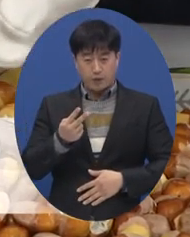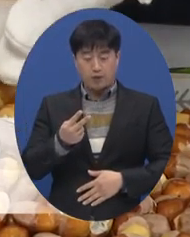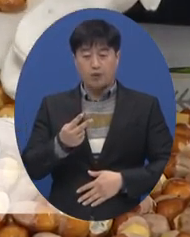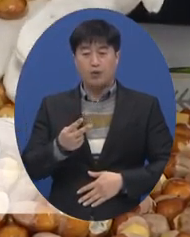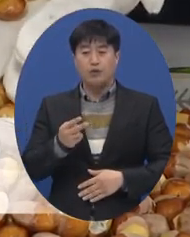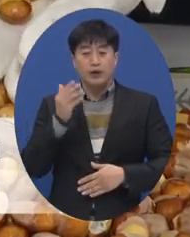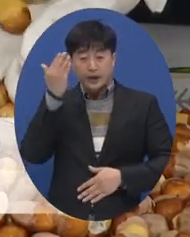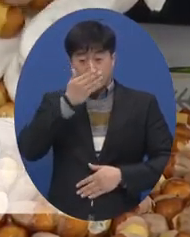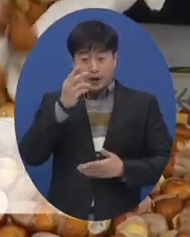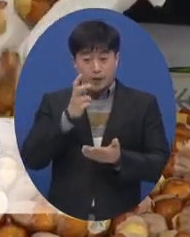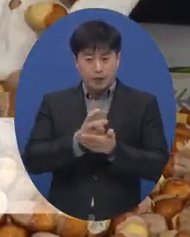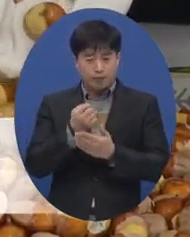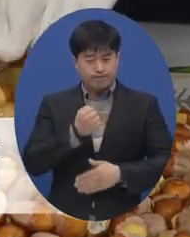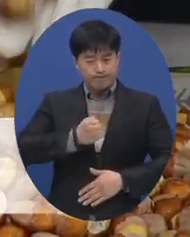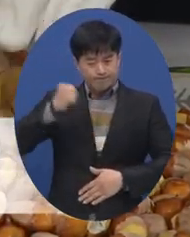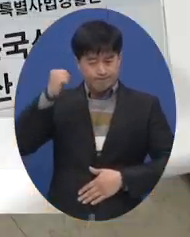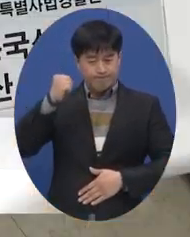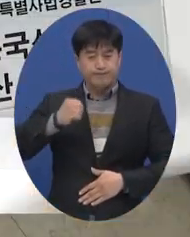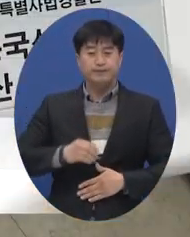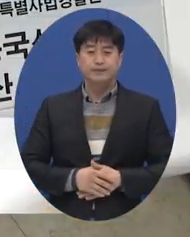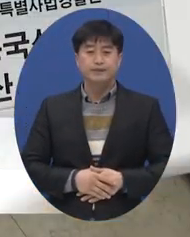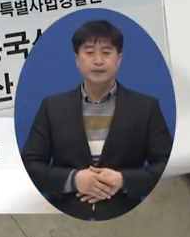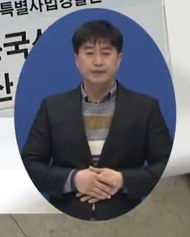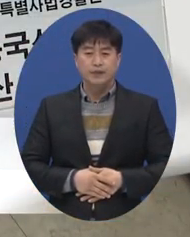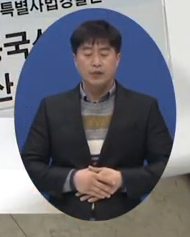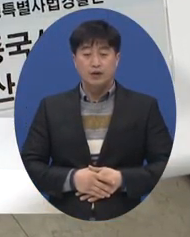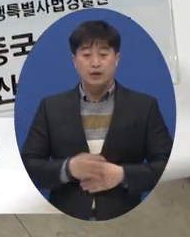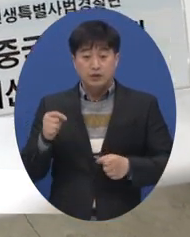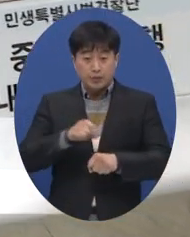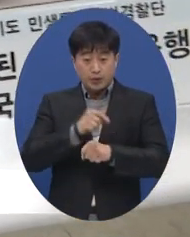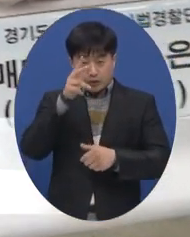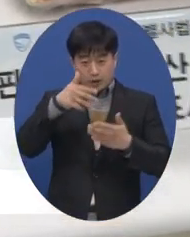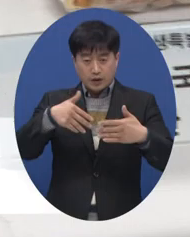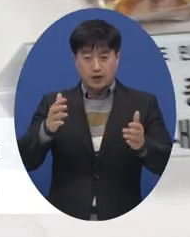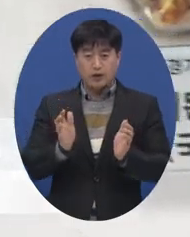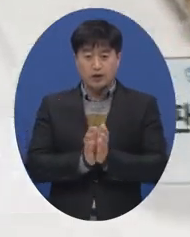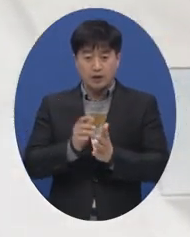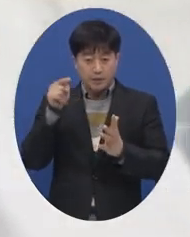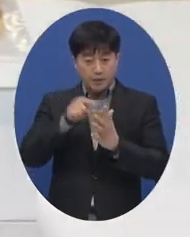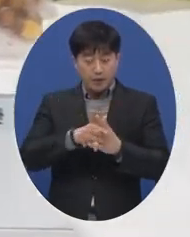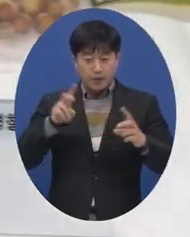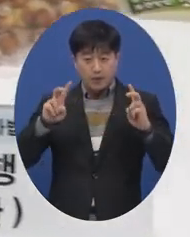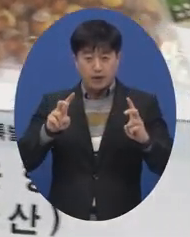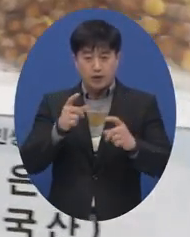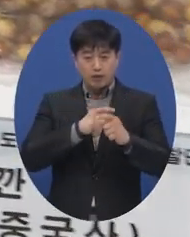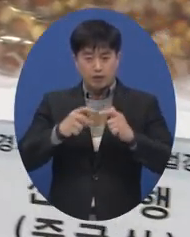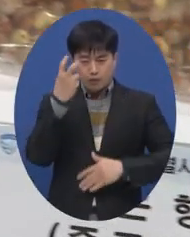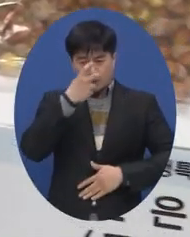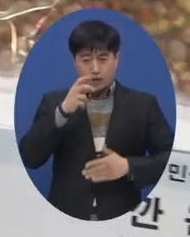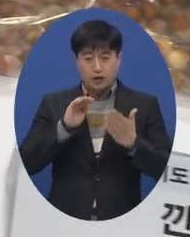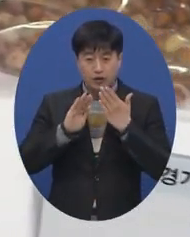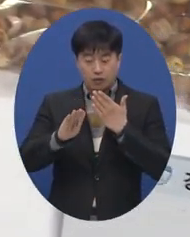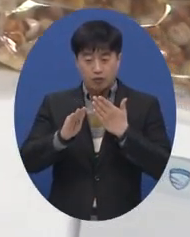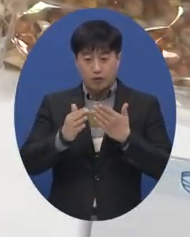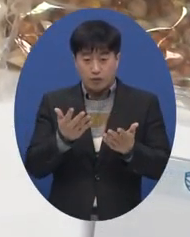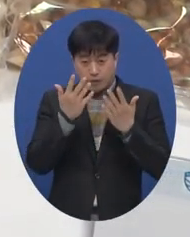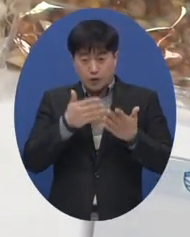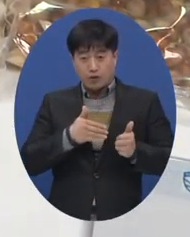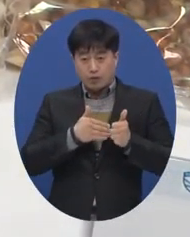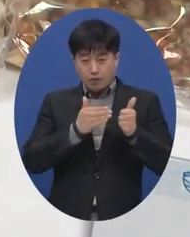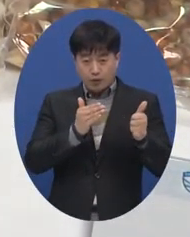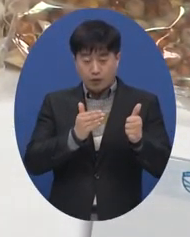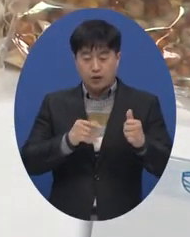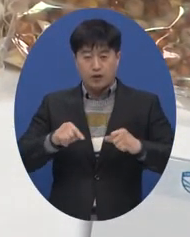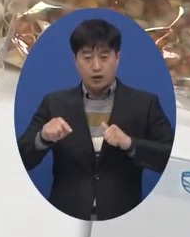센터 관련 법령을 이라는 것으로 드러났습니다 도 특별사법경찰 따는 첫발은 업체를 보강 싼 후 검 사 례 송 취하고